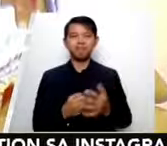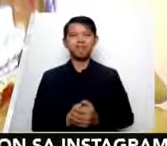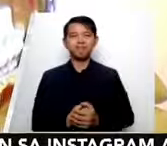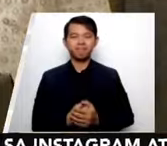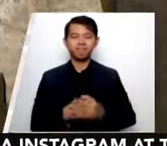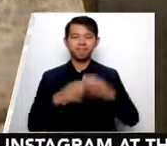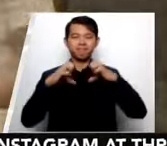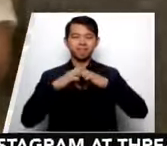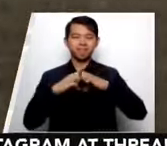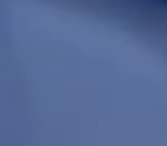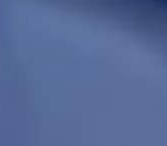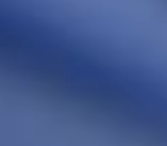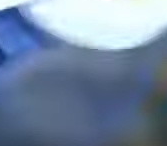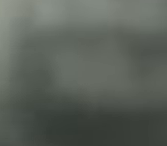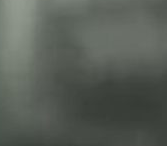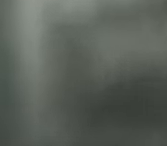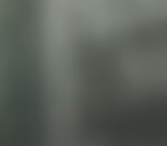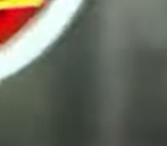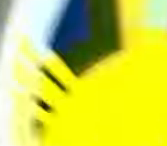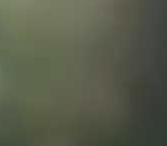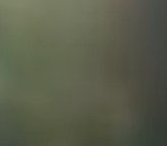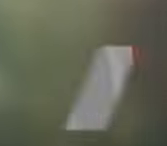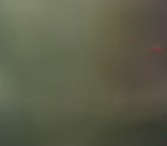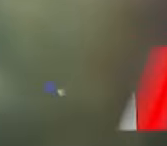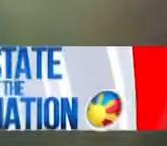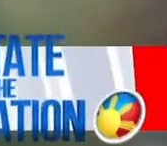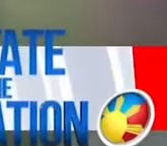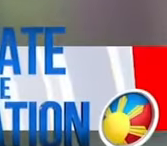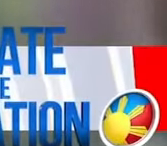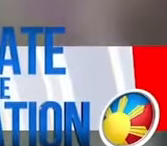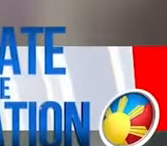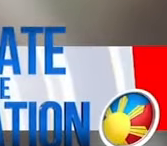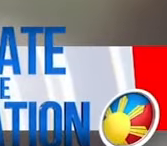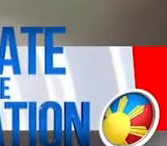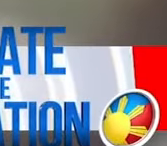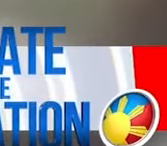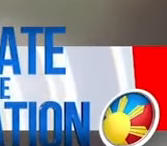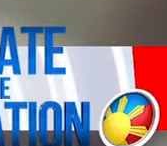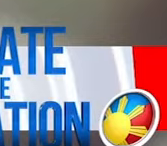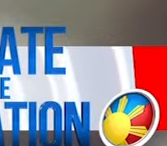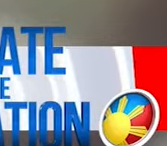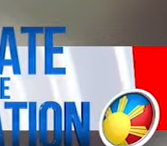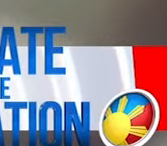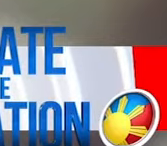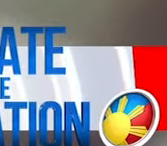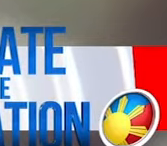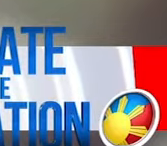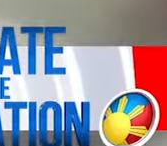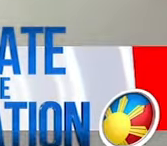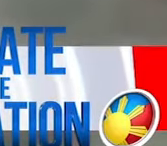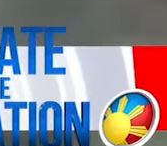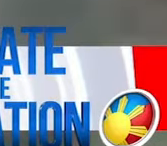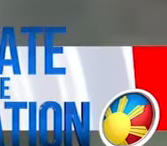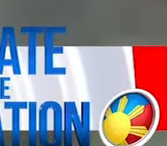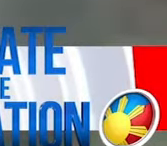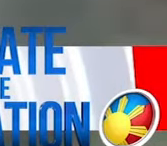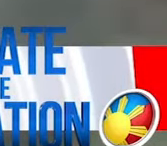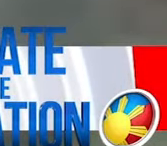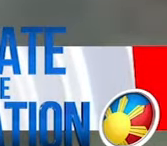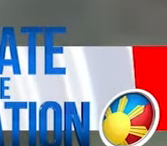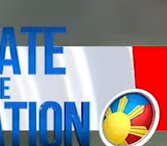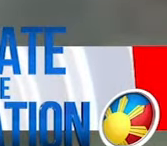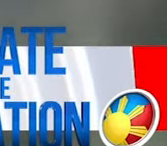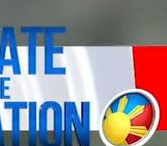integrated news Hwag bibitiw bagong panganak na aso ilang beses hinataw dahil